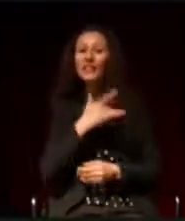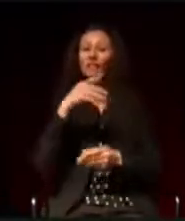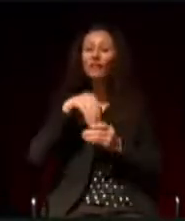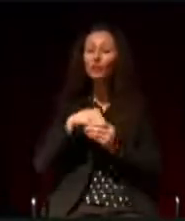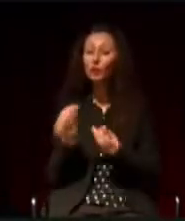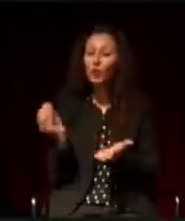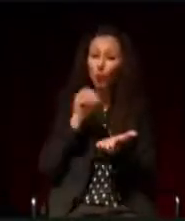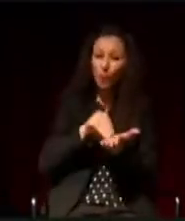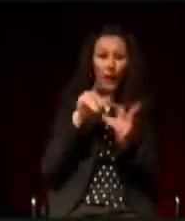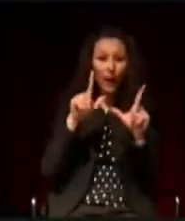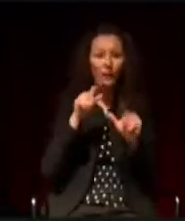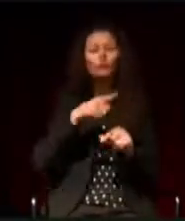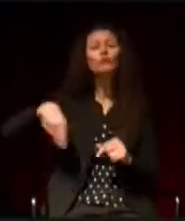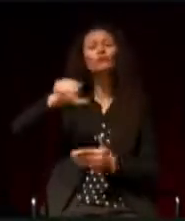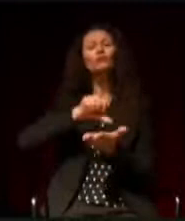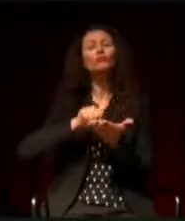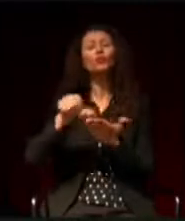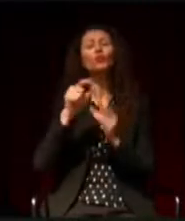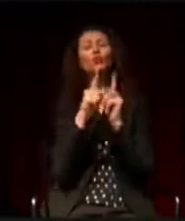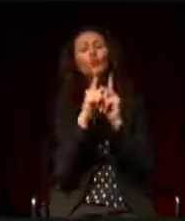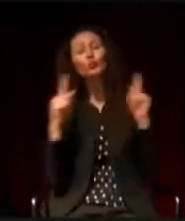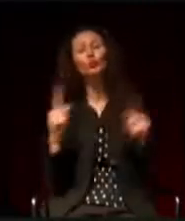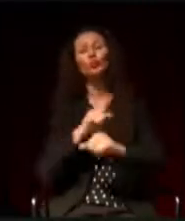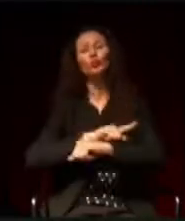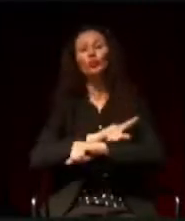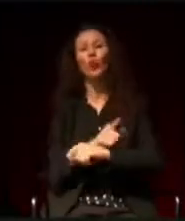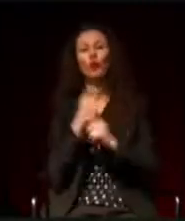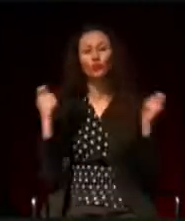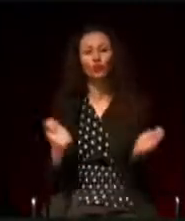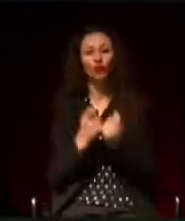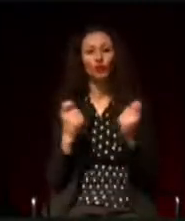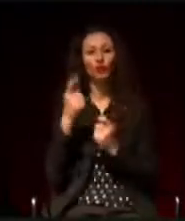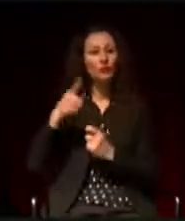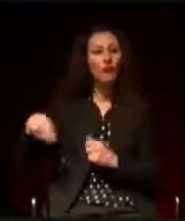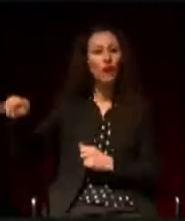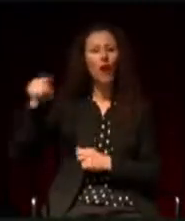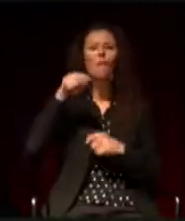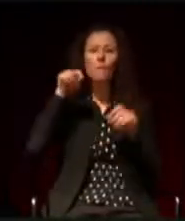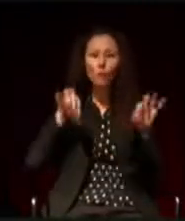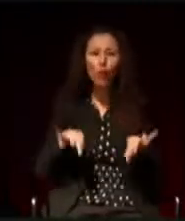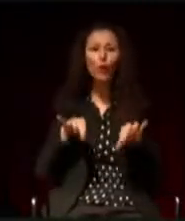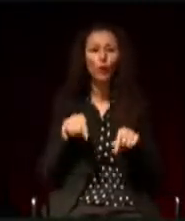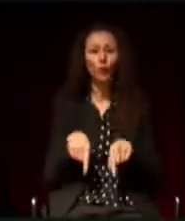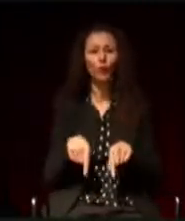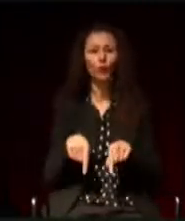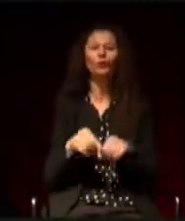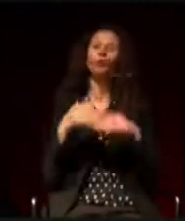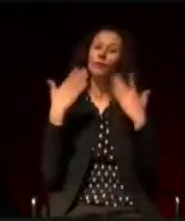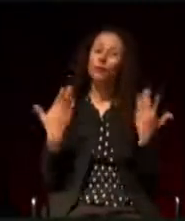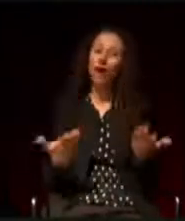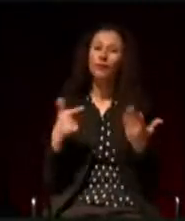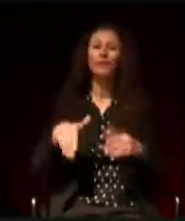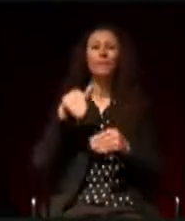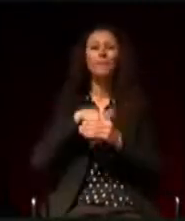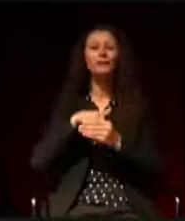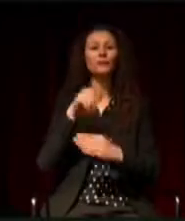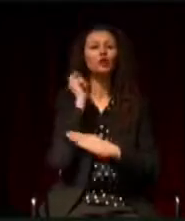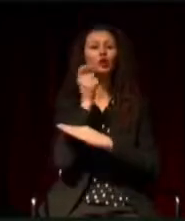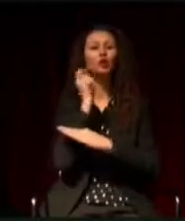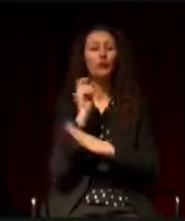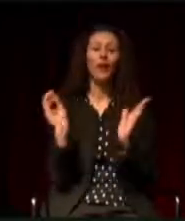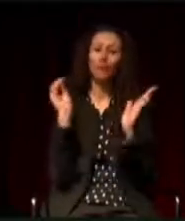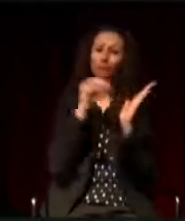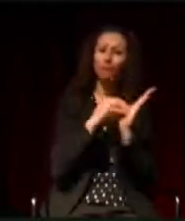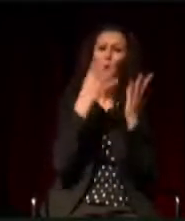ortaya konmak gerekir? Bütün bunlar üzerine uzunca bir süredir çalıştılar ve bugün nihayet meclisimizin